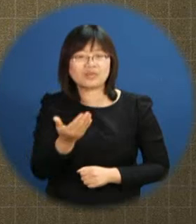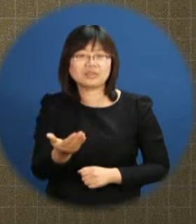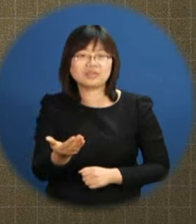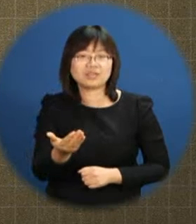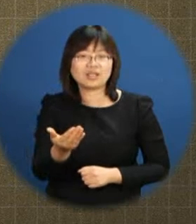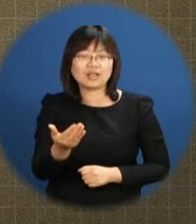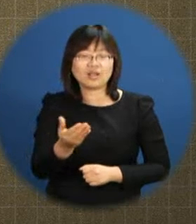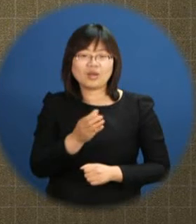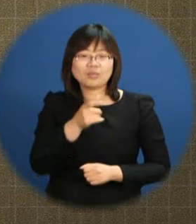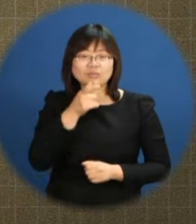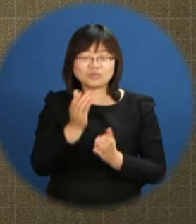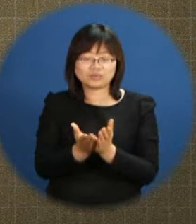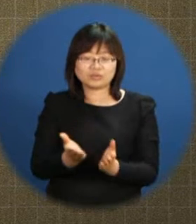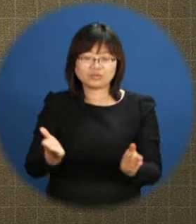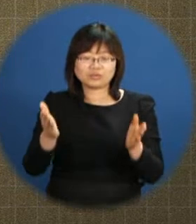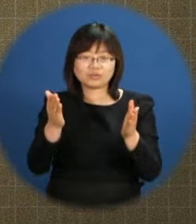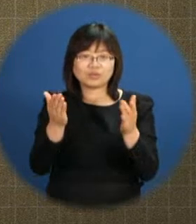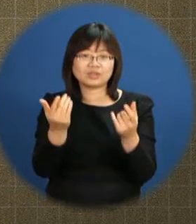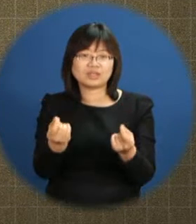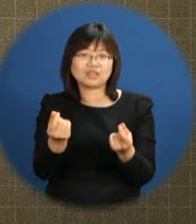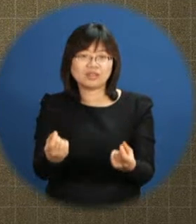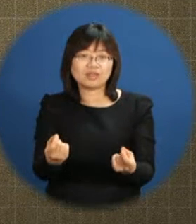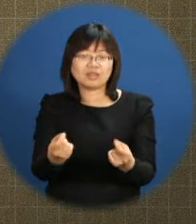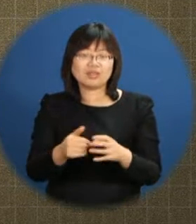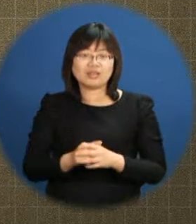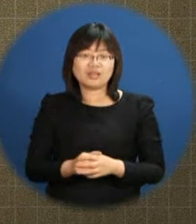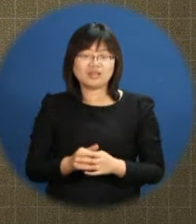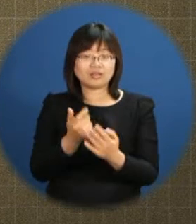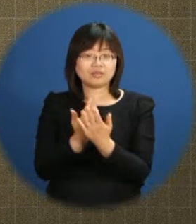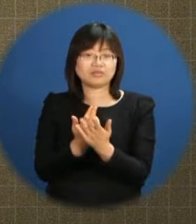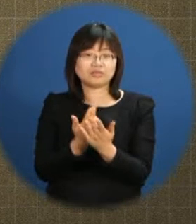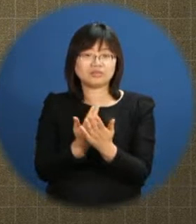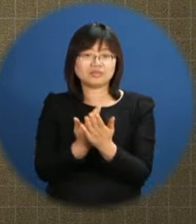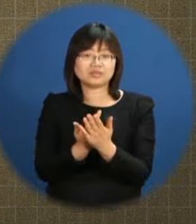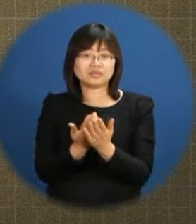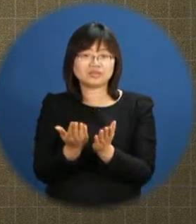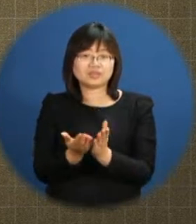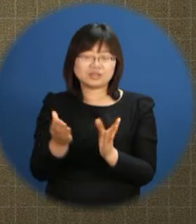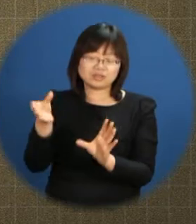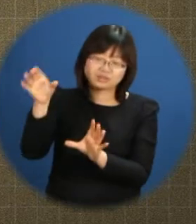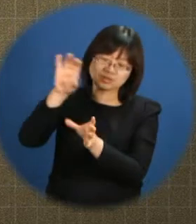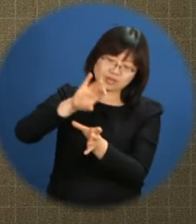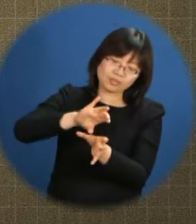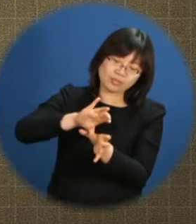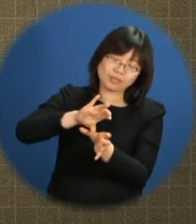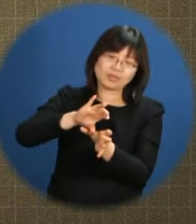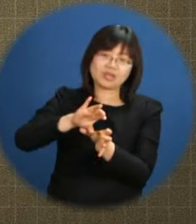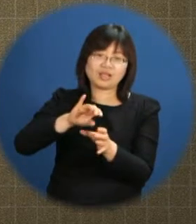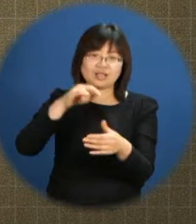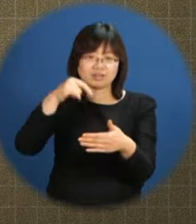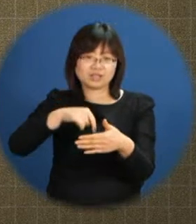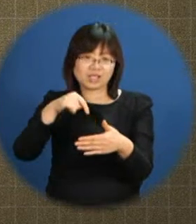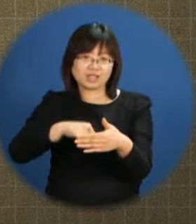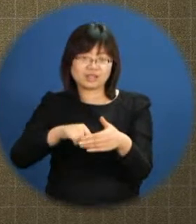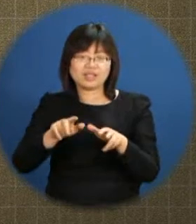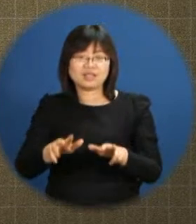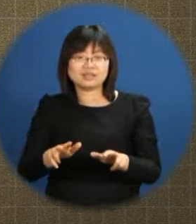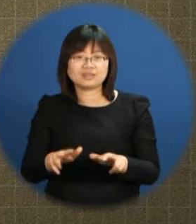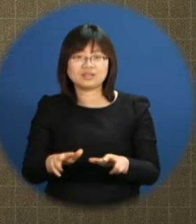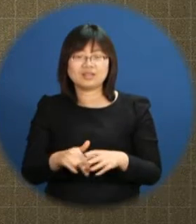물통 에다가 이렇게 유리 그릇으로 퍼 놓고 그 안에 인재